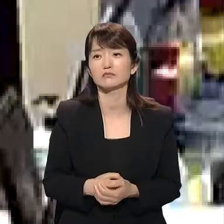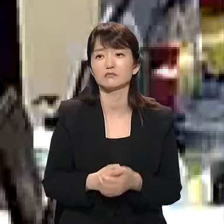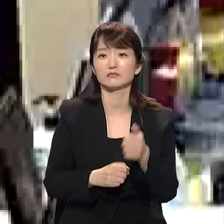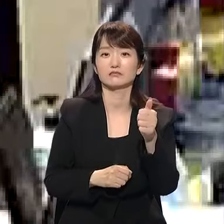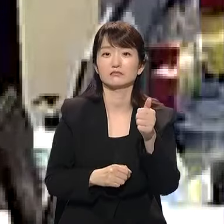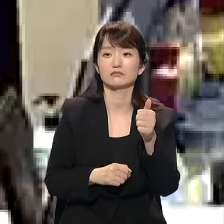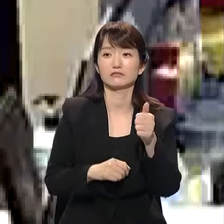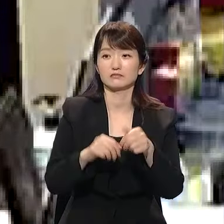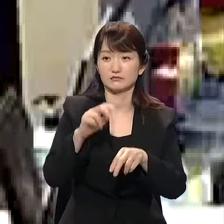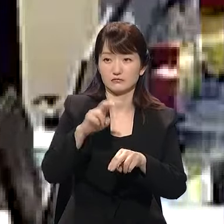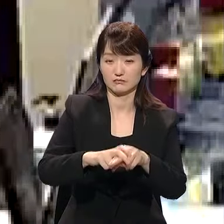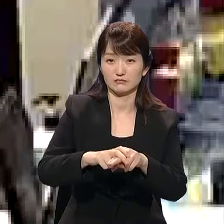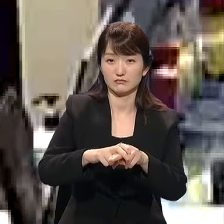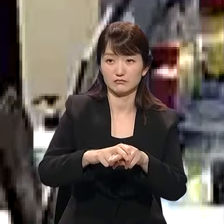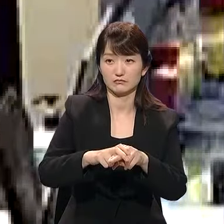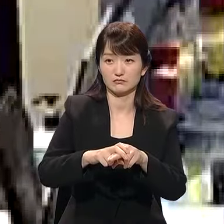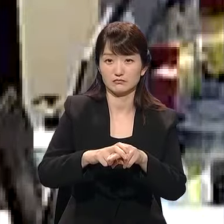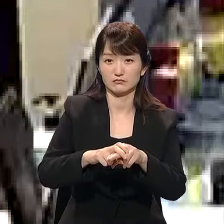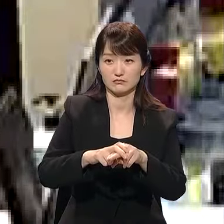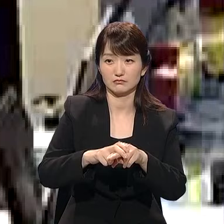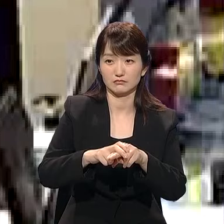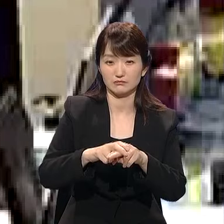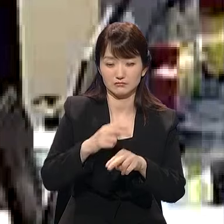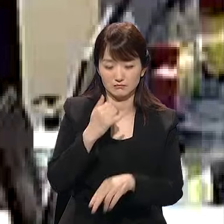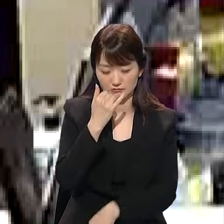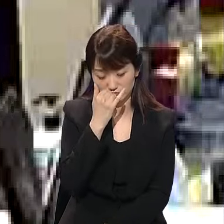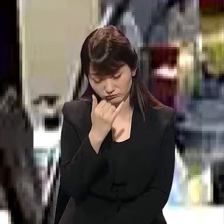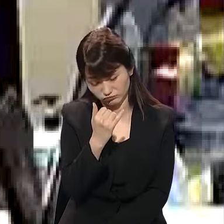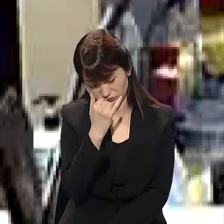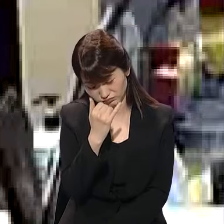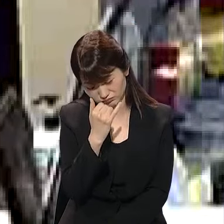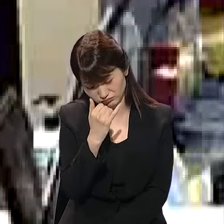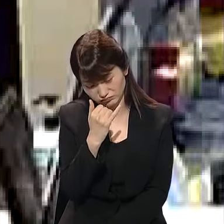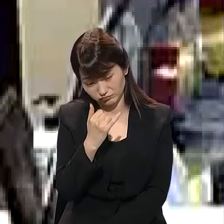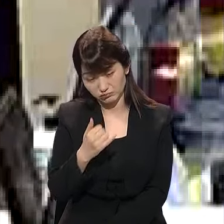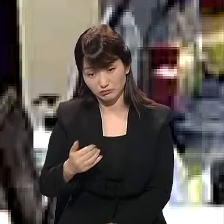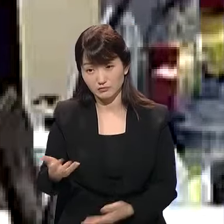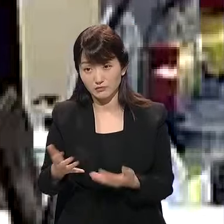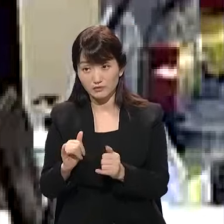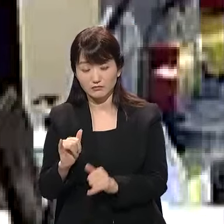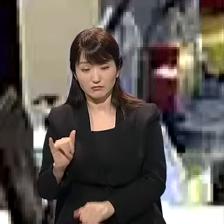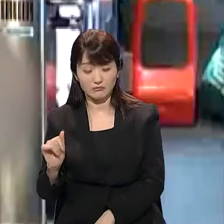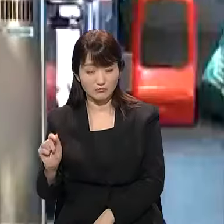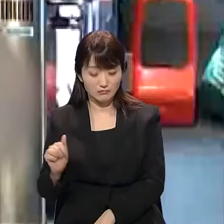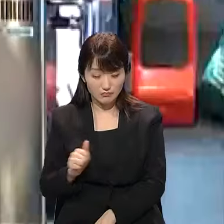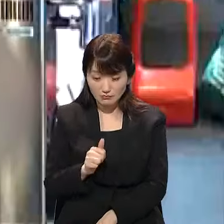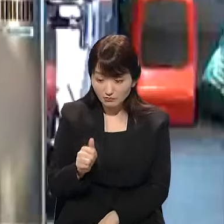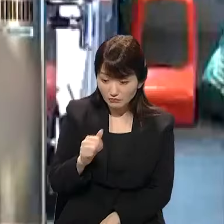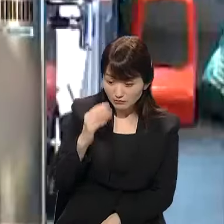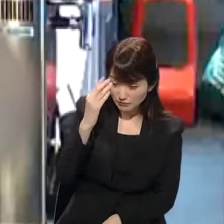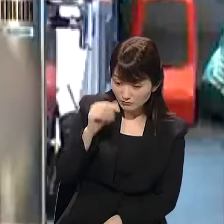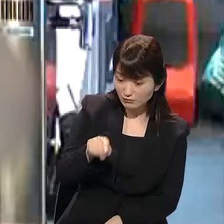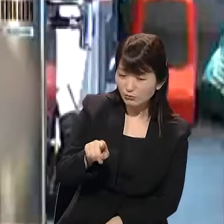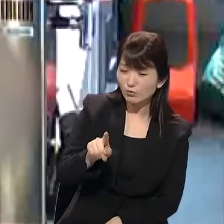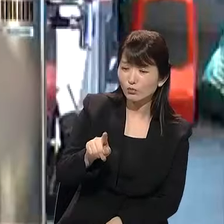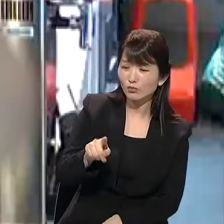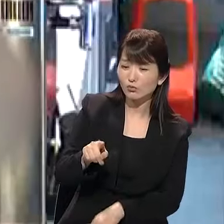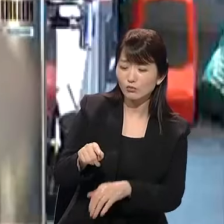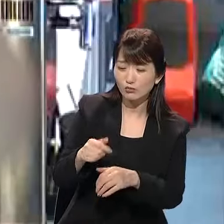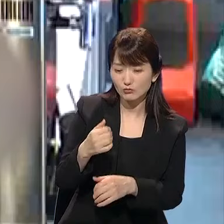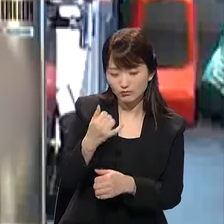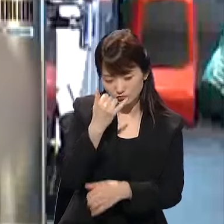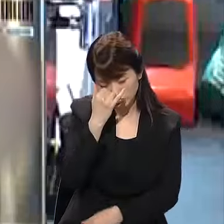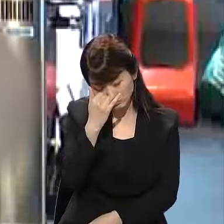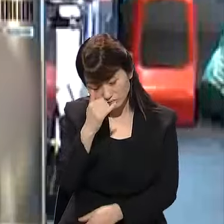의자에 안뜨니 다시 쿨쿨 자 직원이 달려가지 뭐 이런 놈들이 다 있어고 직원이 와서 깨워요 지금